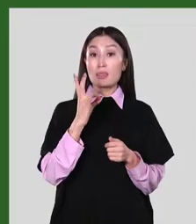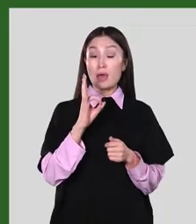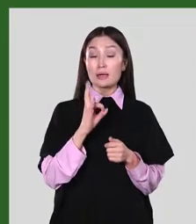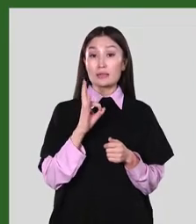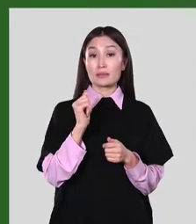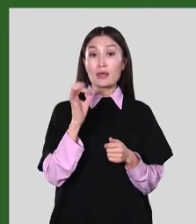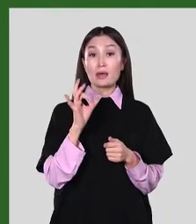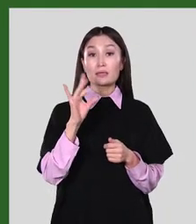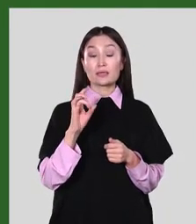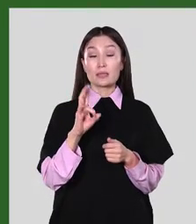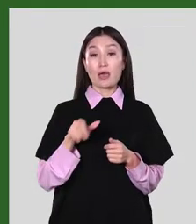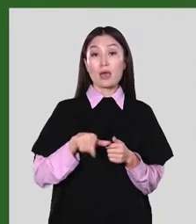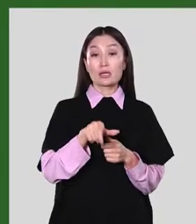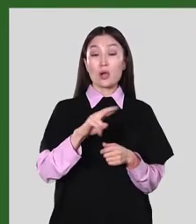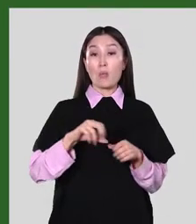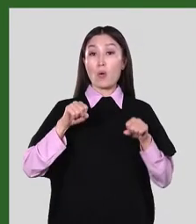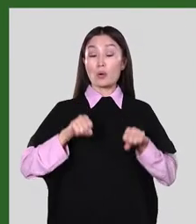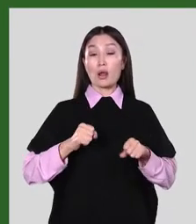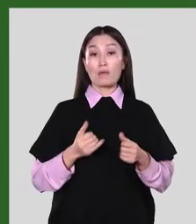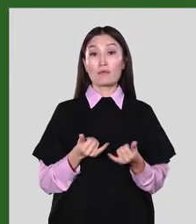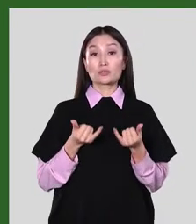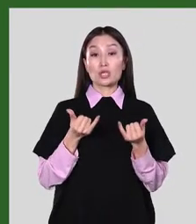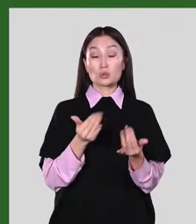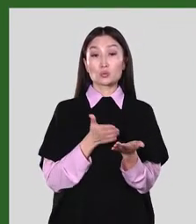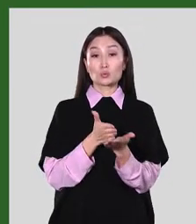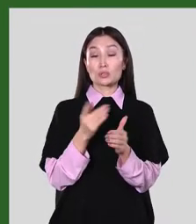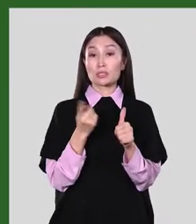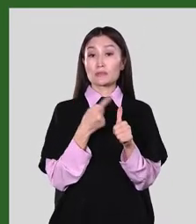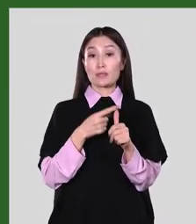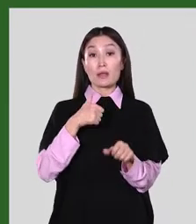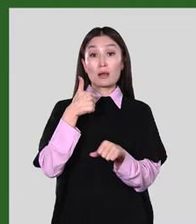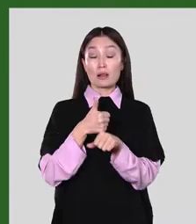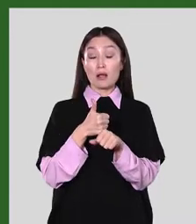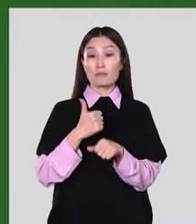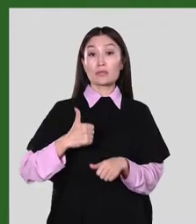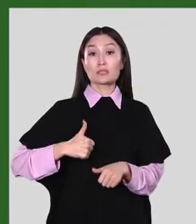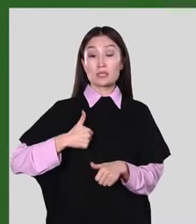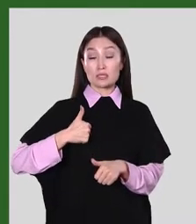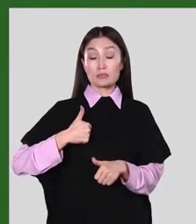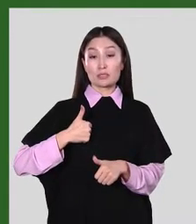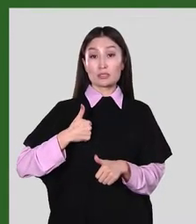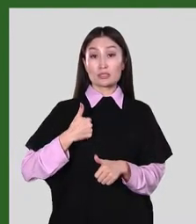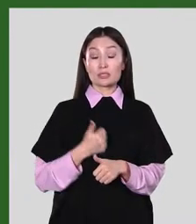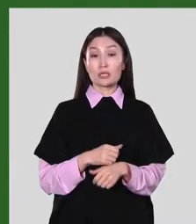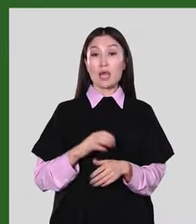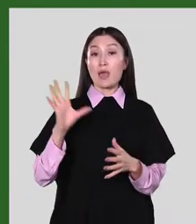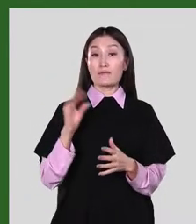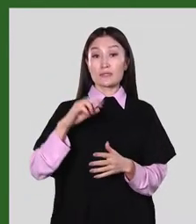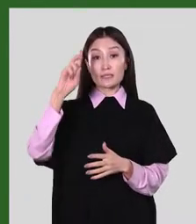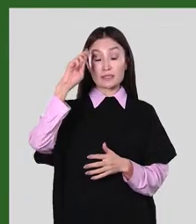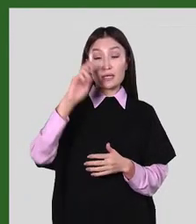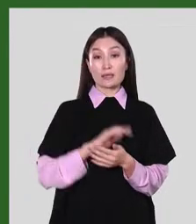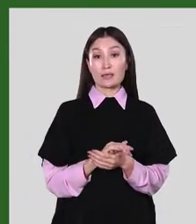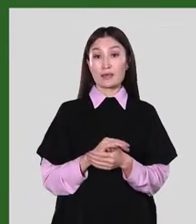река по праву заслужила звание одной из главных достопримечательностей всей страны